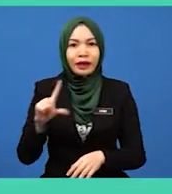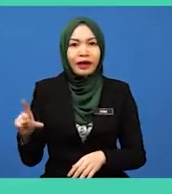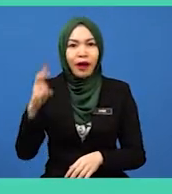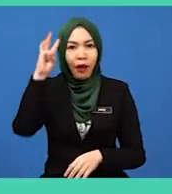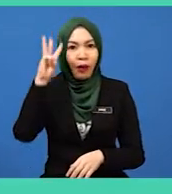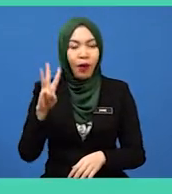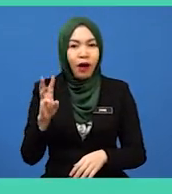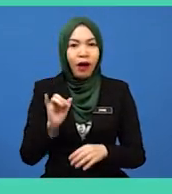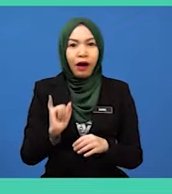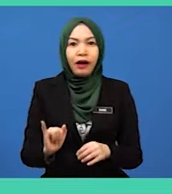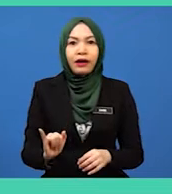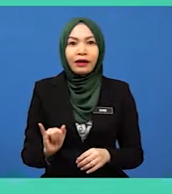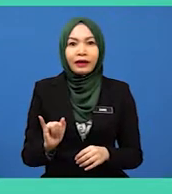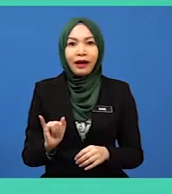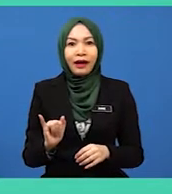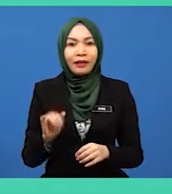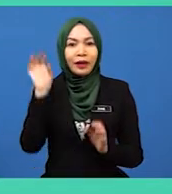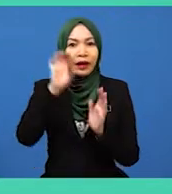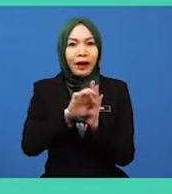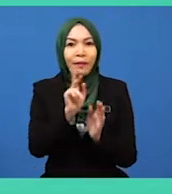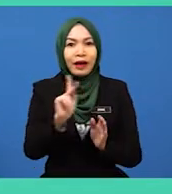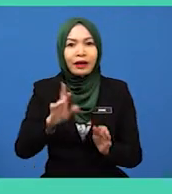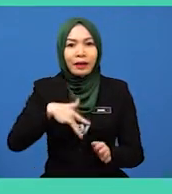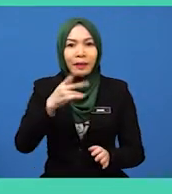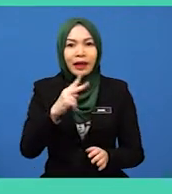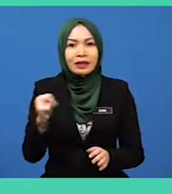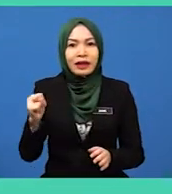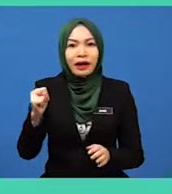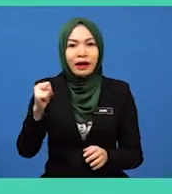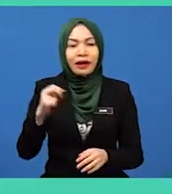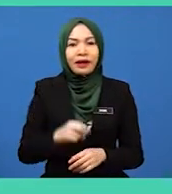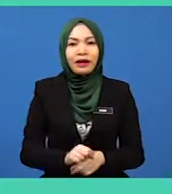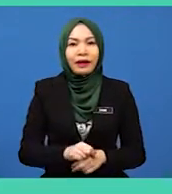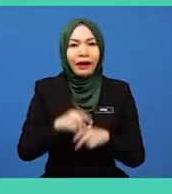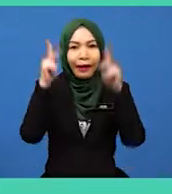menggambarkan perasaan kagum atau teruja.